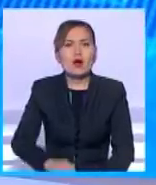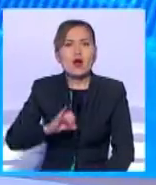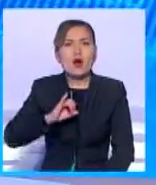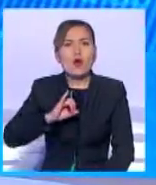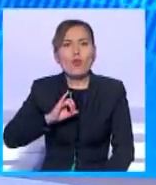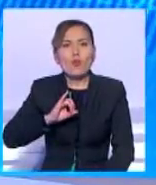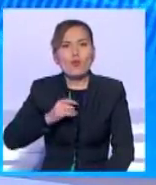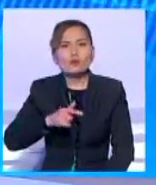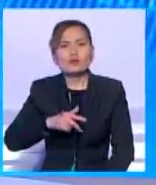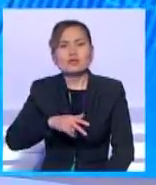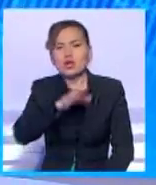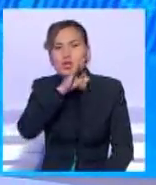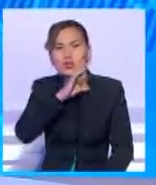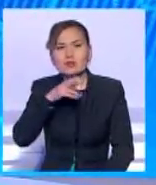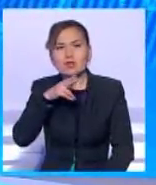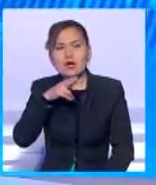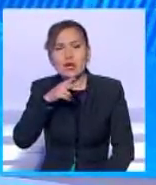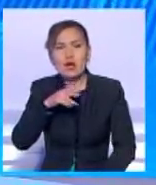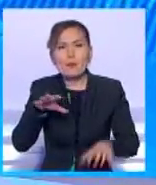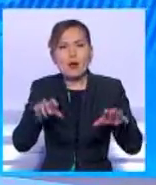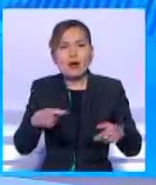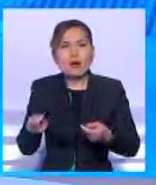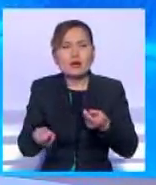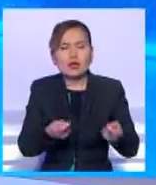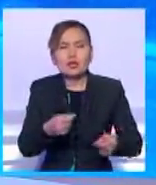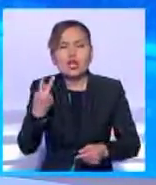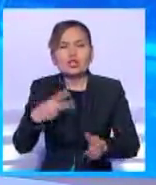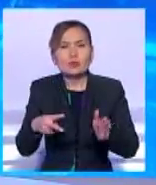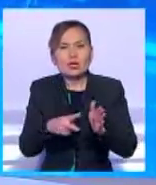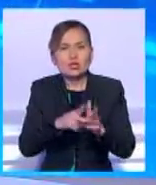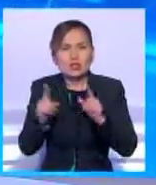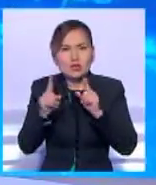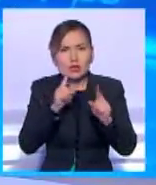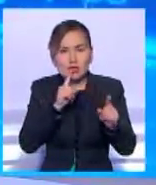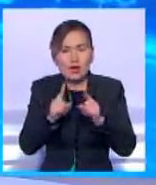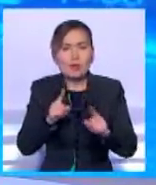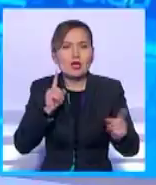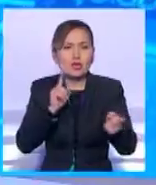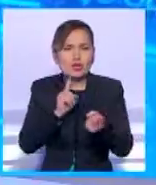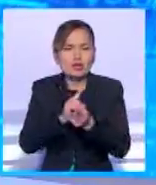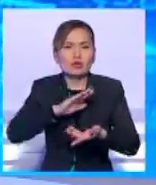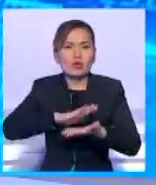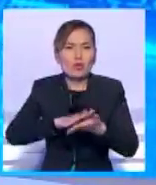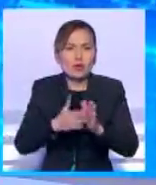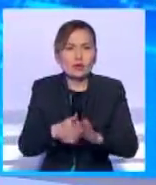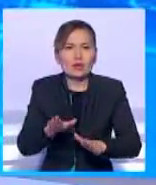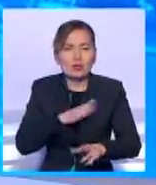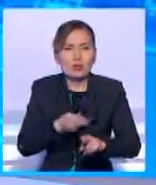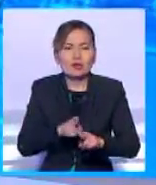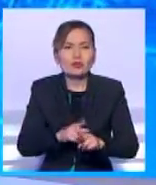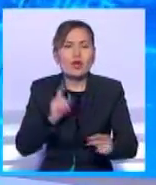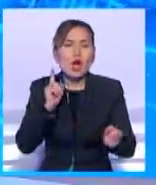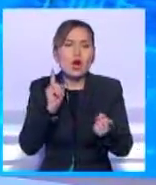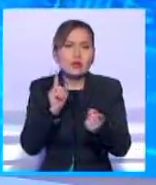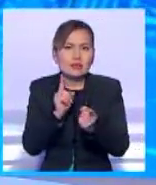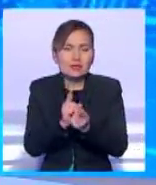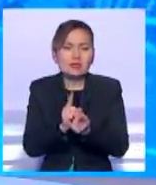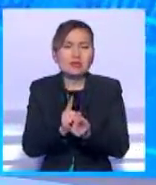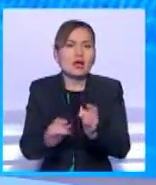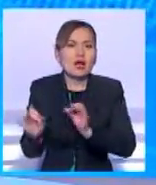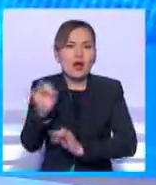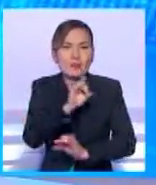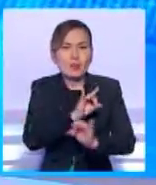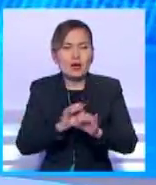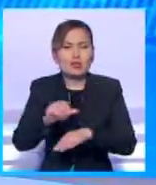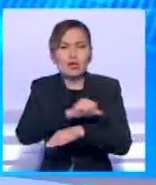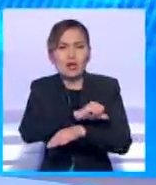Оңтүстік және солтүстік Корея өкілдері 27 сәуірде саммит өткізуге уағдаласты. Осы мәселені талқылаған кездесу ортақ шекарадағы